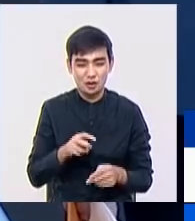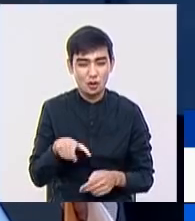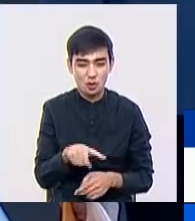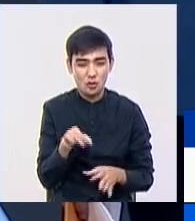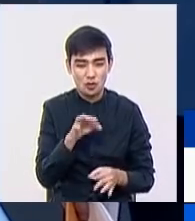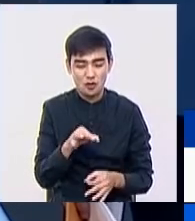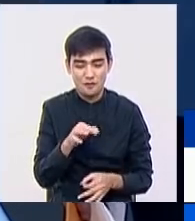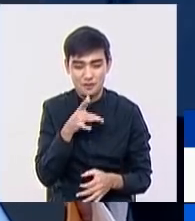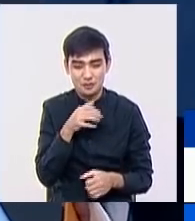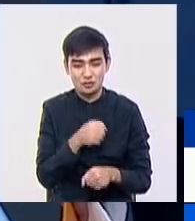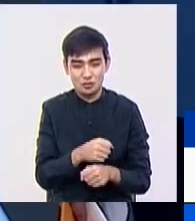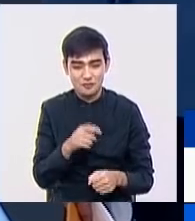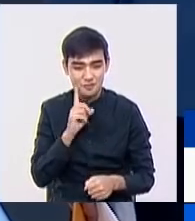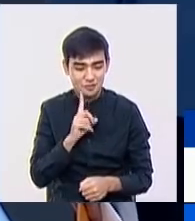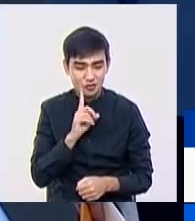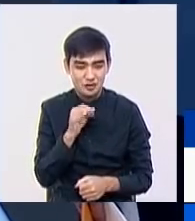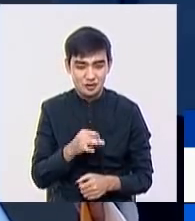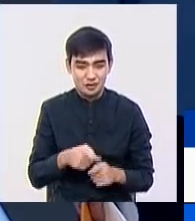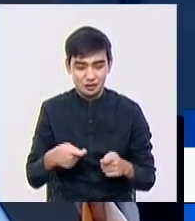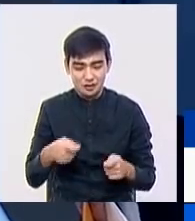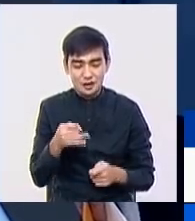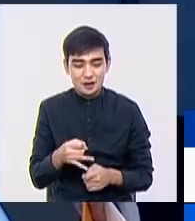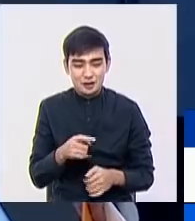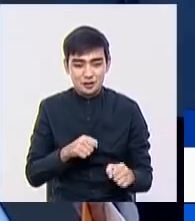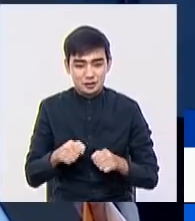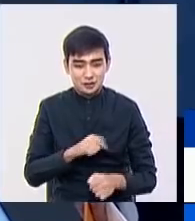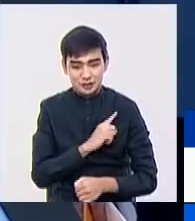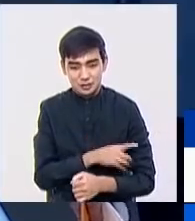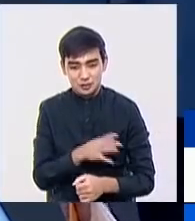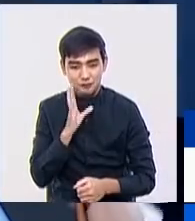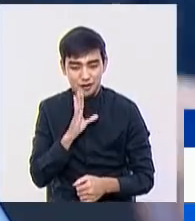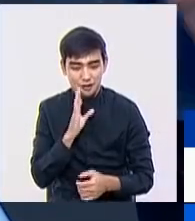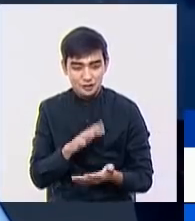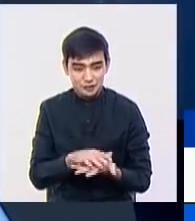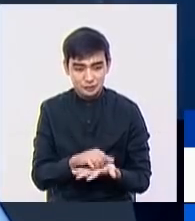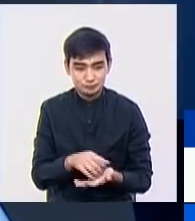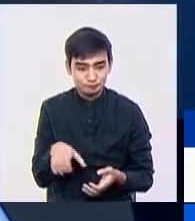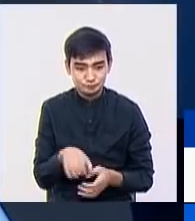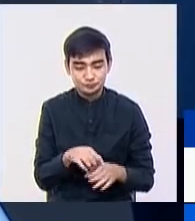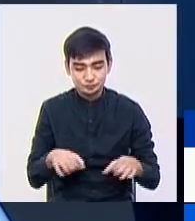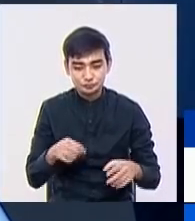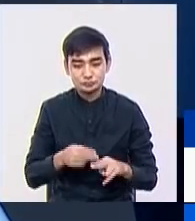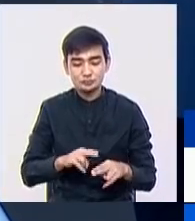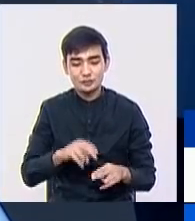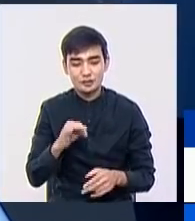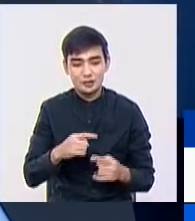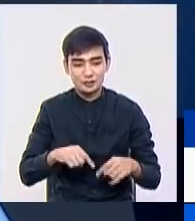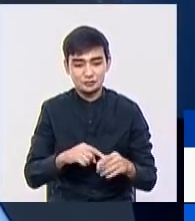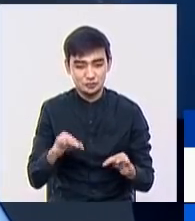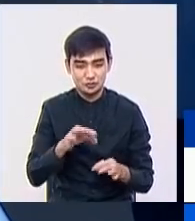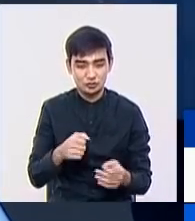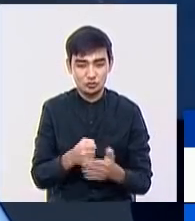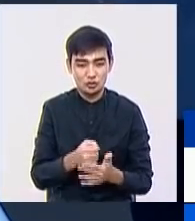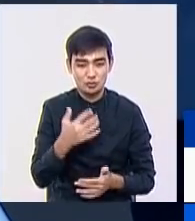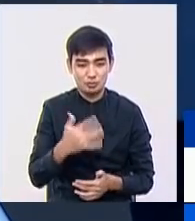графике движения. Там же в префектуре Тиба подземные толчки повредили водопровод. Японское метеорологическое агентство снизило магнитуду